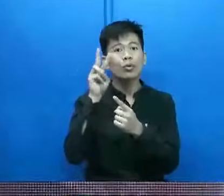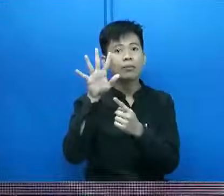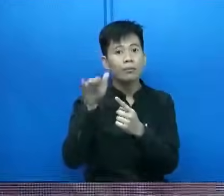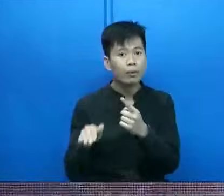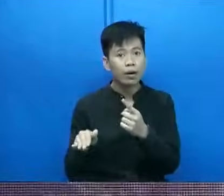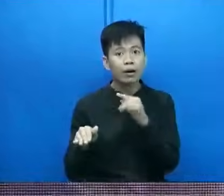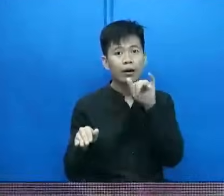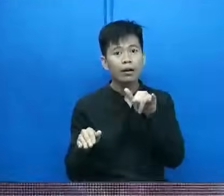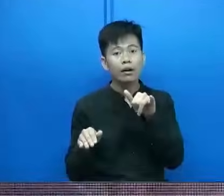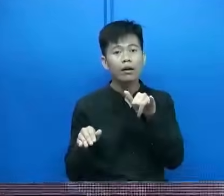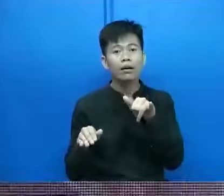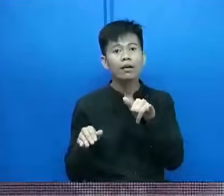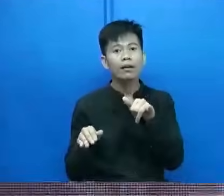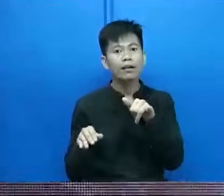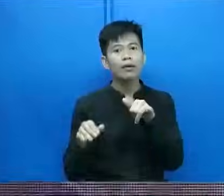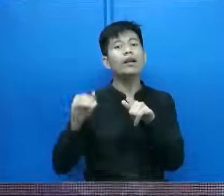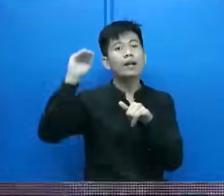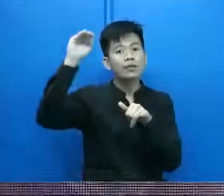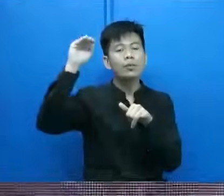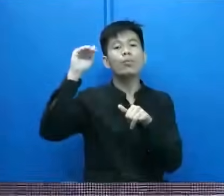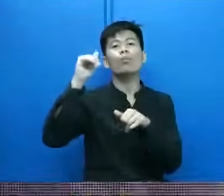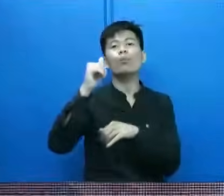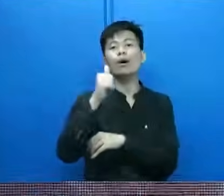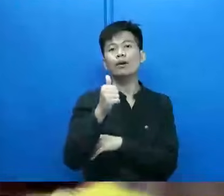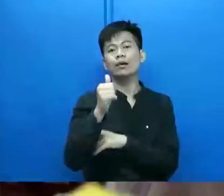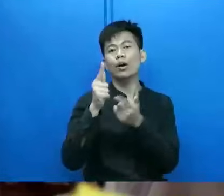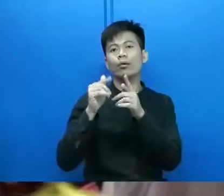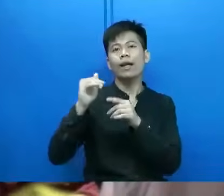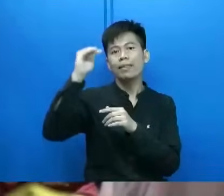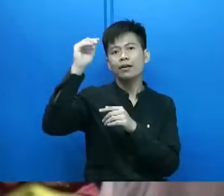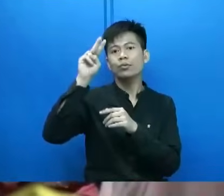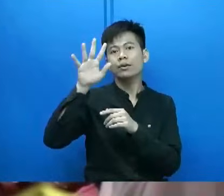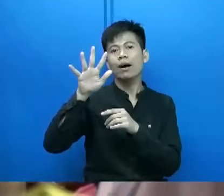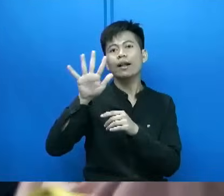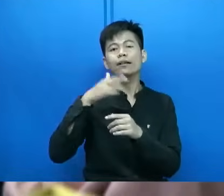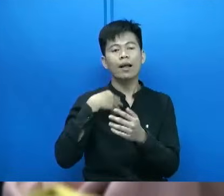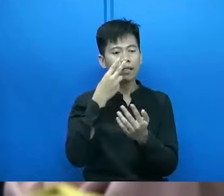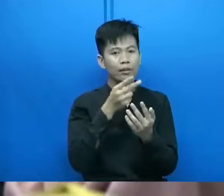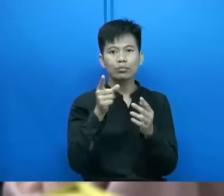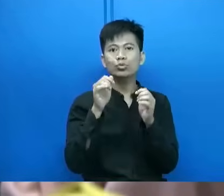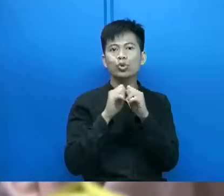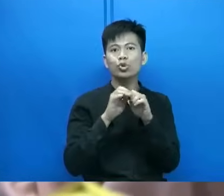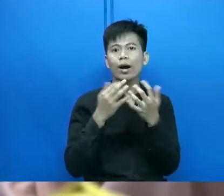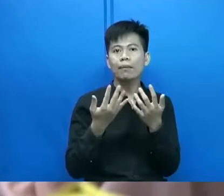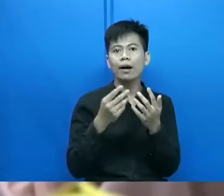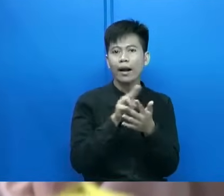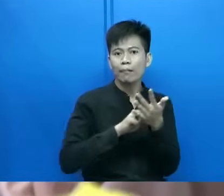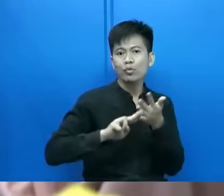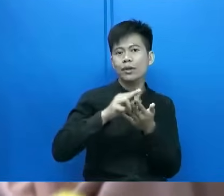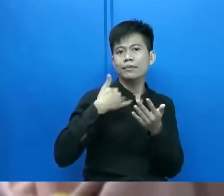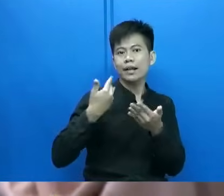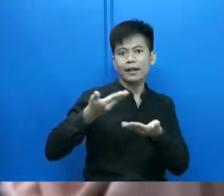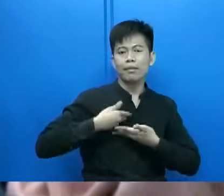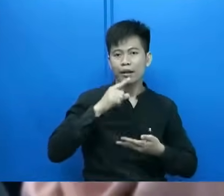bawah? Oh, di atas. Baik. Kalau di atas 25, nanti saya lihat apa yang cocok ya. Kampus yang bisa menerima insya